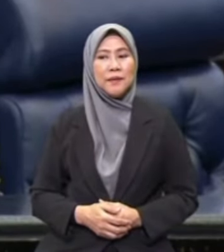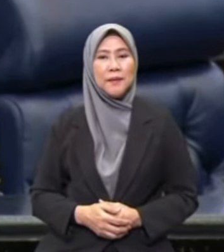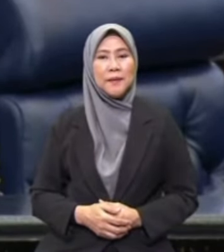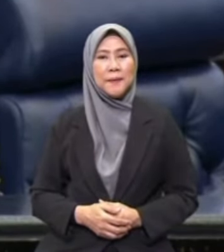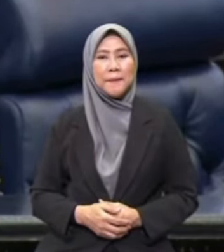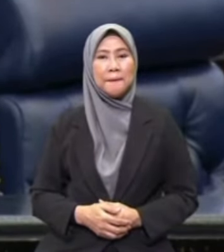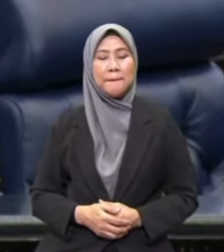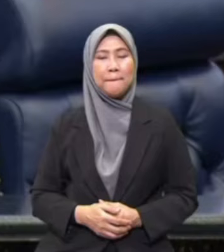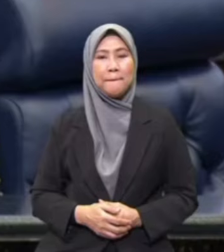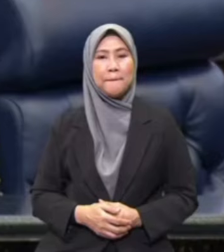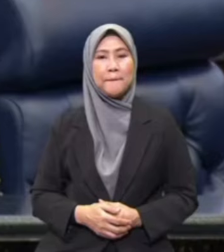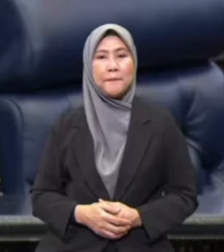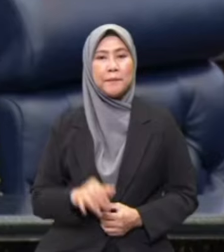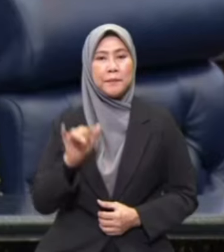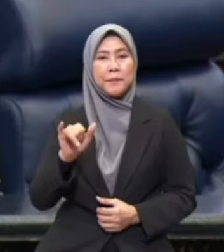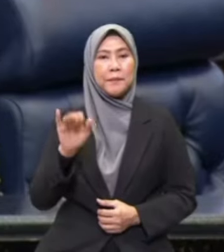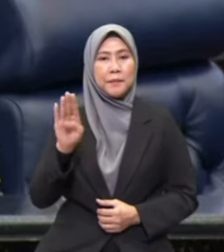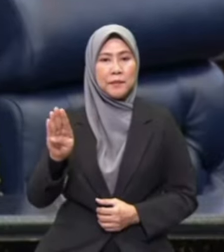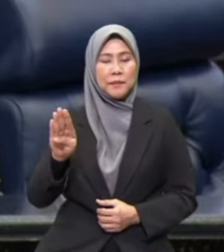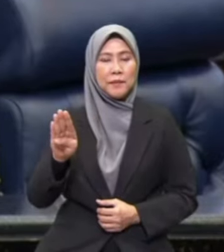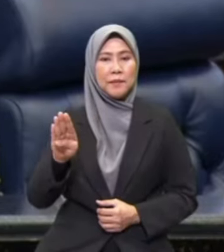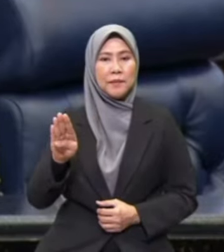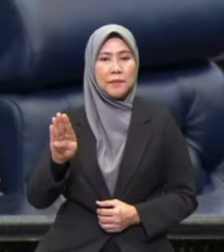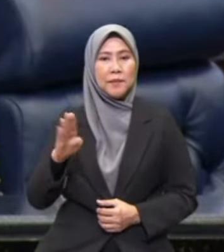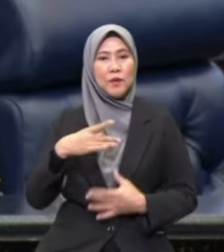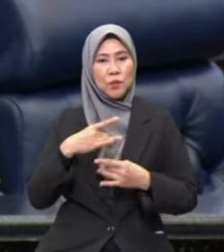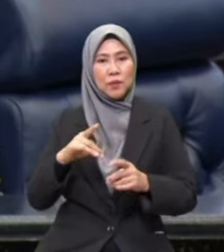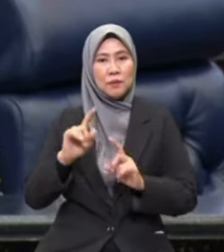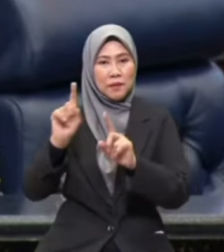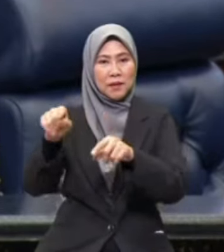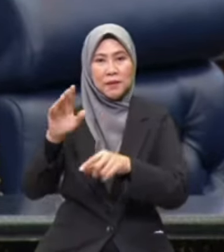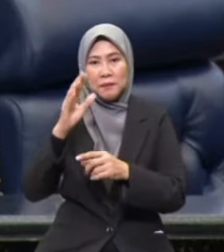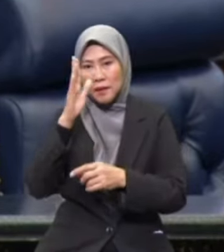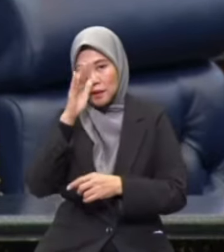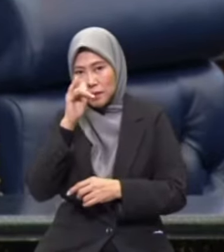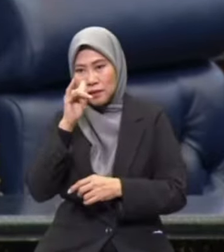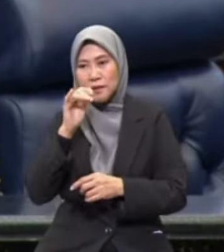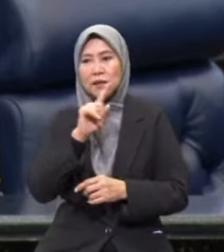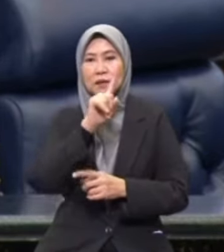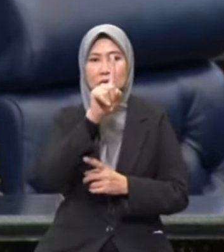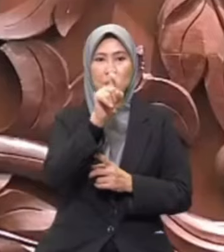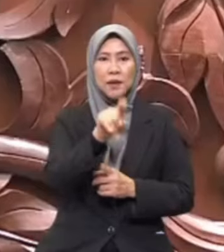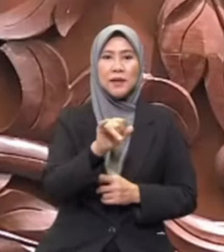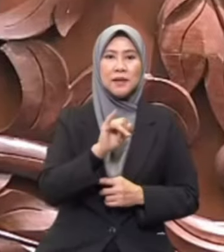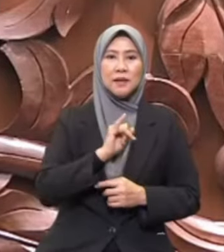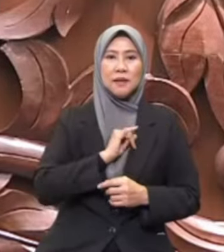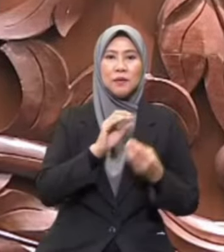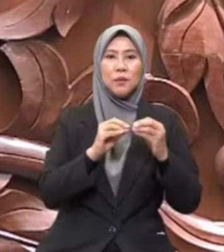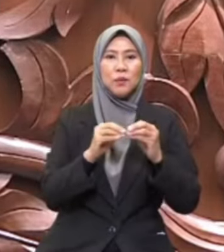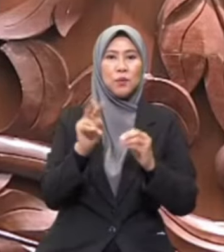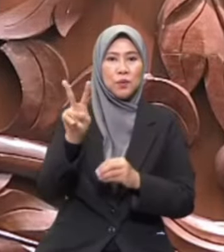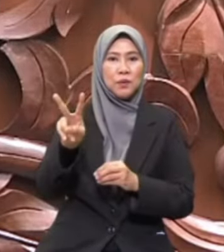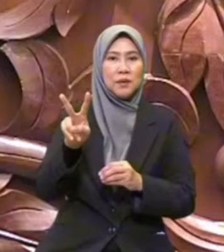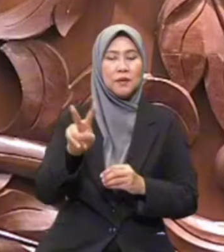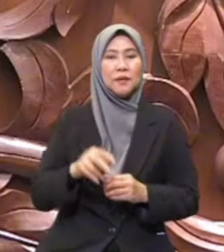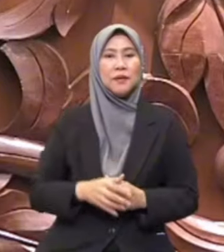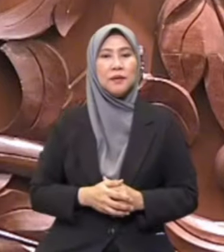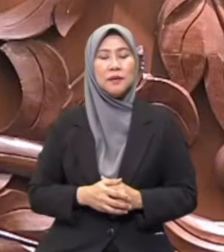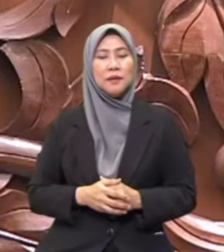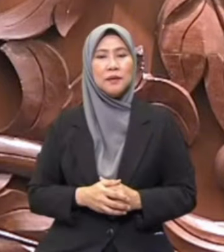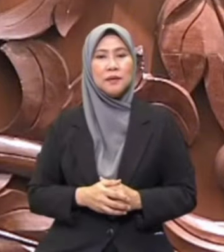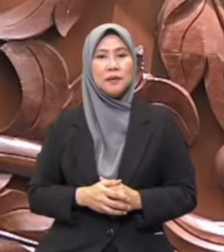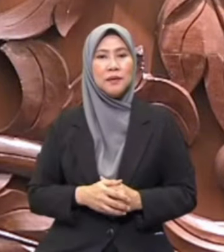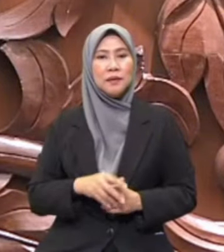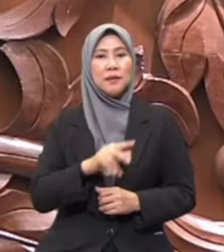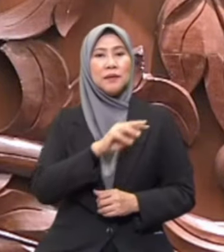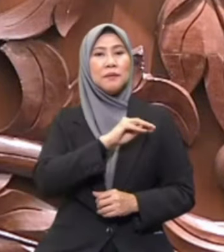hajiamsuddinamsudin yang berhormat menteri suka ke Melaka soalan saya nombor dua yang berhormat menteri pelancongan seni